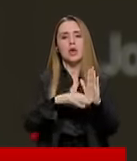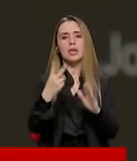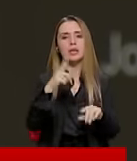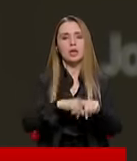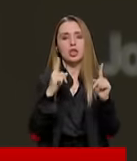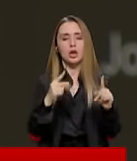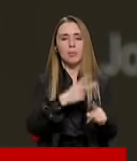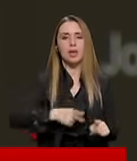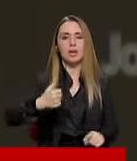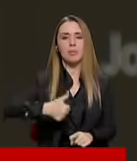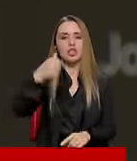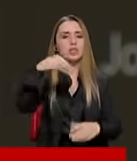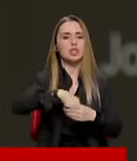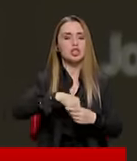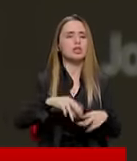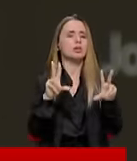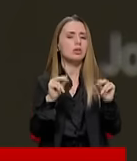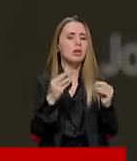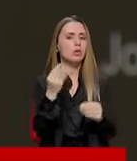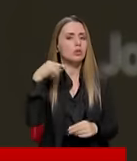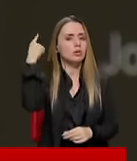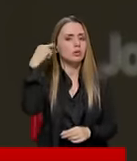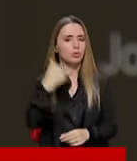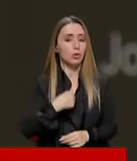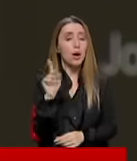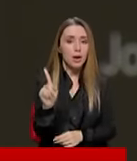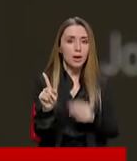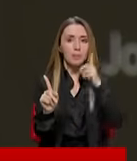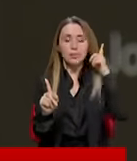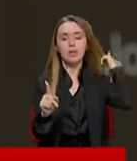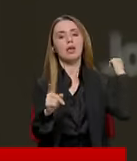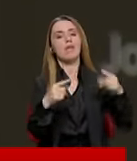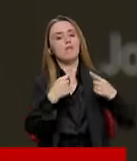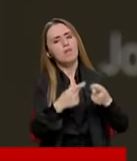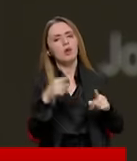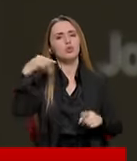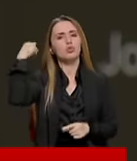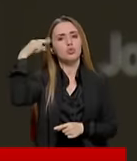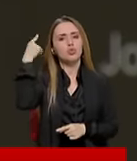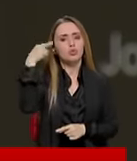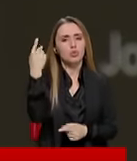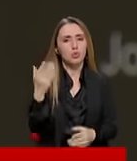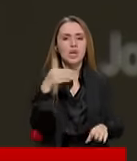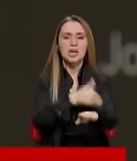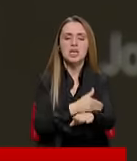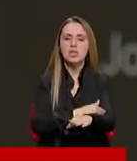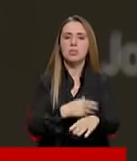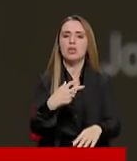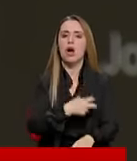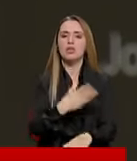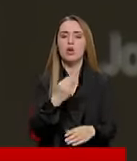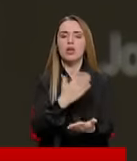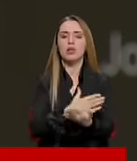dönemim bir Belediye Başkanı için yeterli olacağını düşünüyorum ama farklı düşünüp e içinde hizmet aşkıyla devam eden